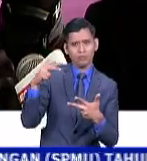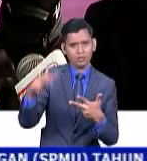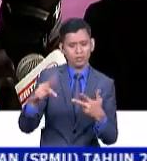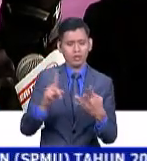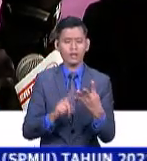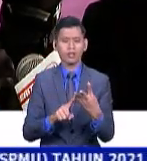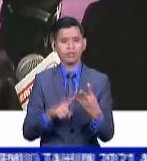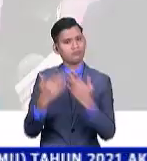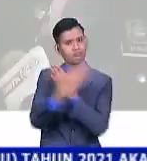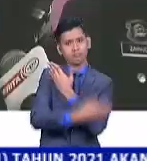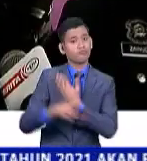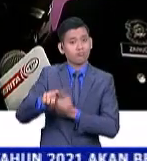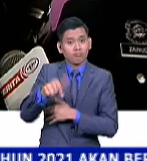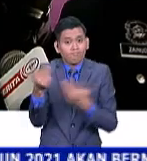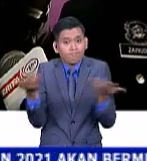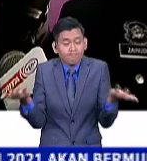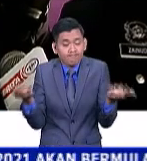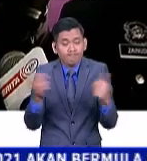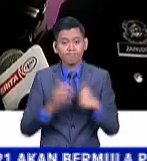ataupun negara-negara lain.